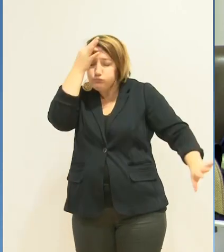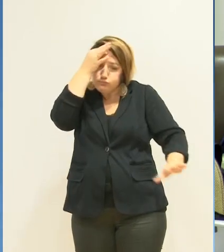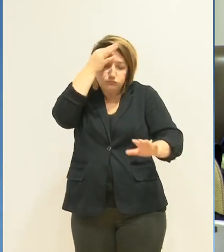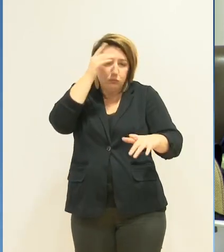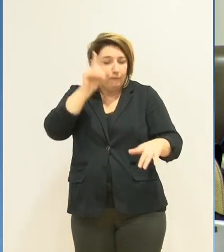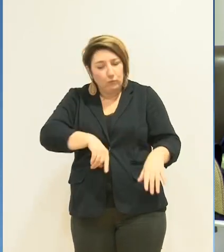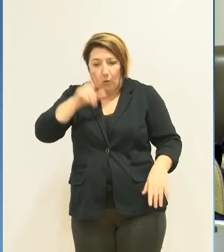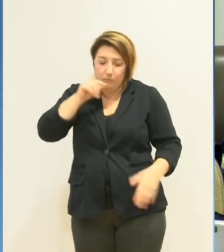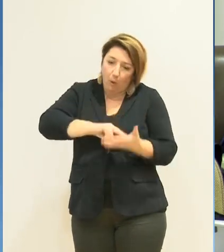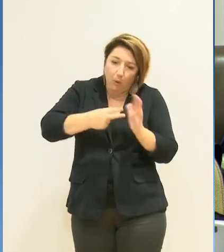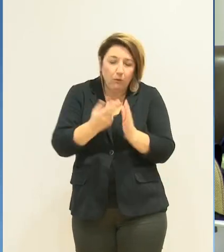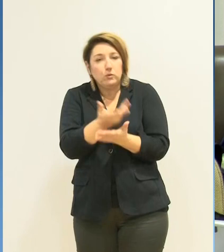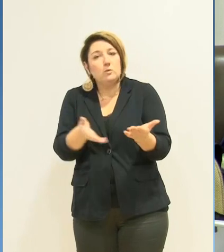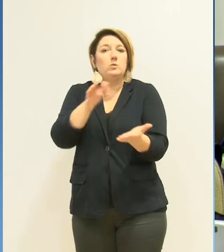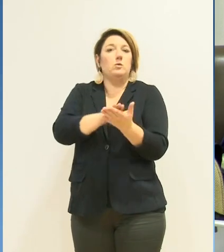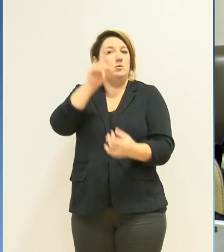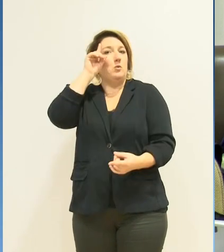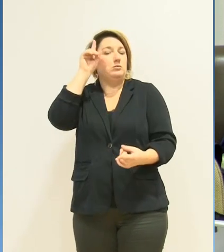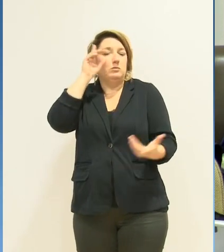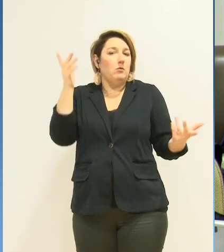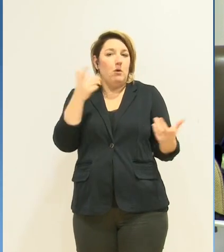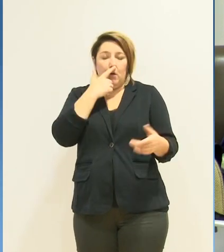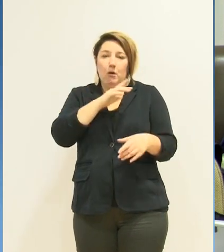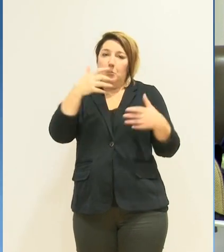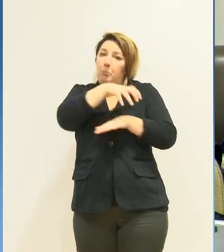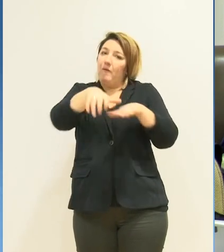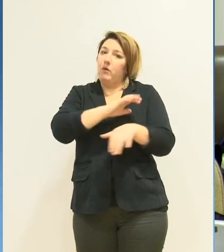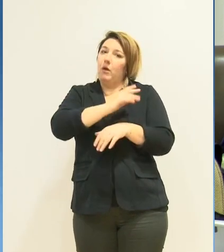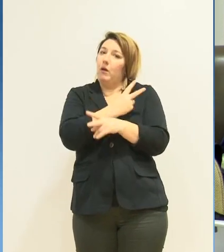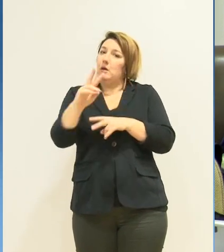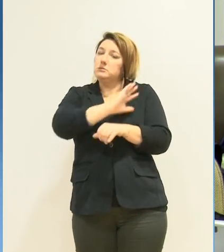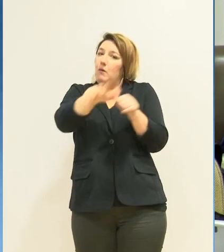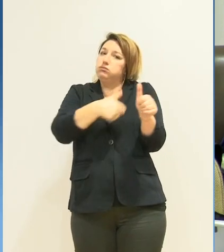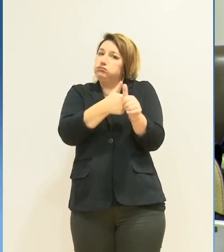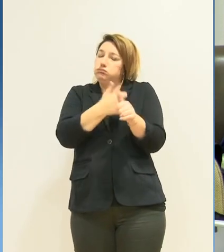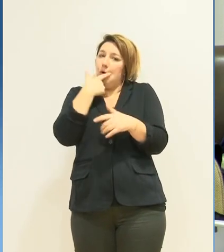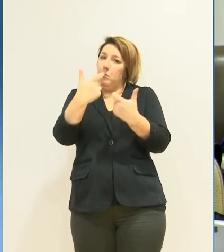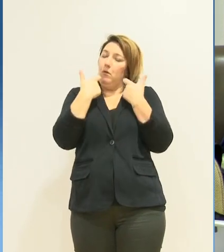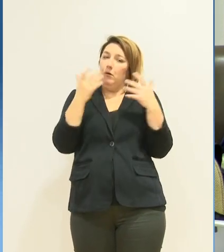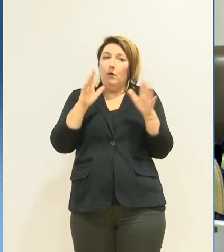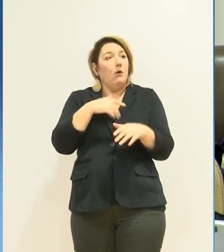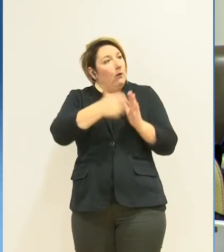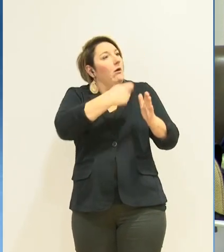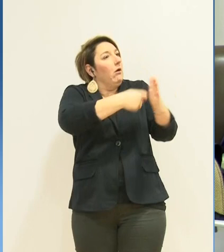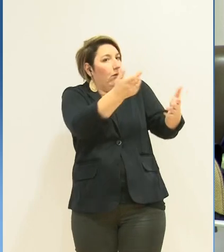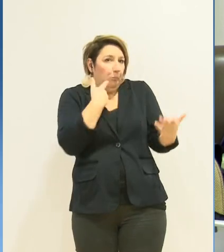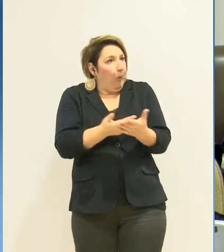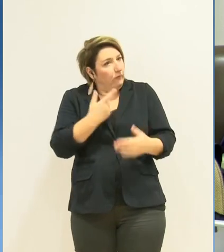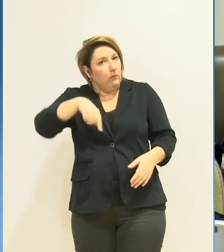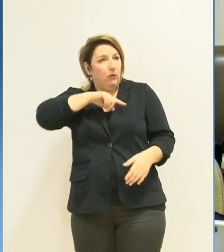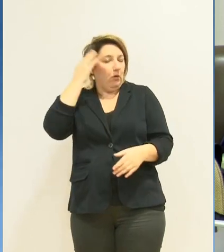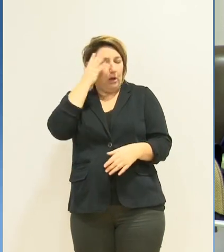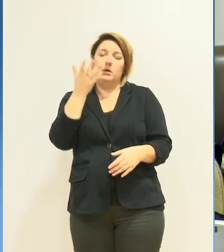faire encore plus d'efforts pour échapper à cette mise sous tutelle préfectorale dont on nous a quand même parlé plus d'une fois monsieur le maire mais chaque année que je vous